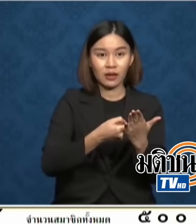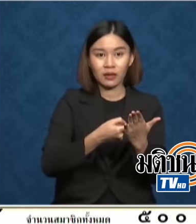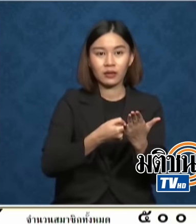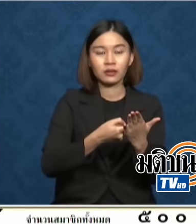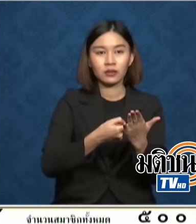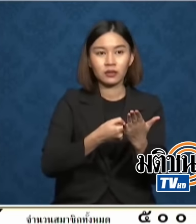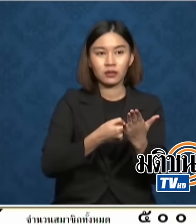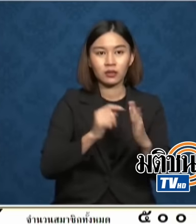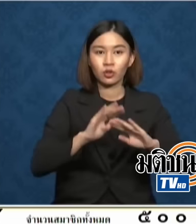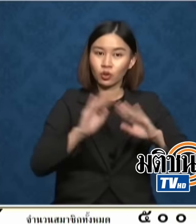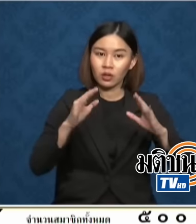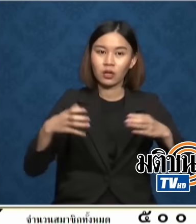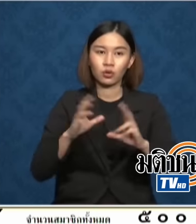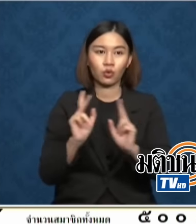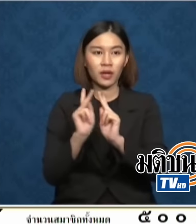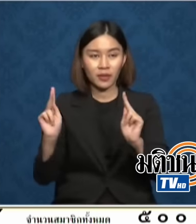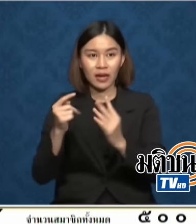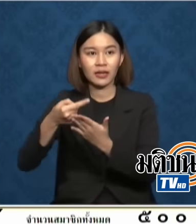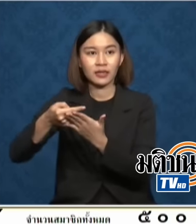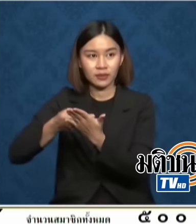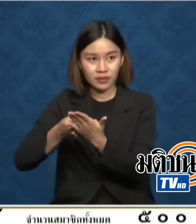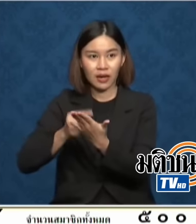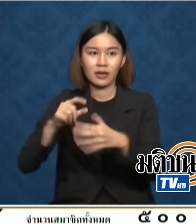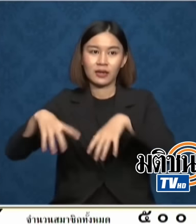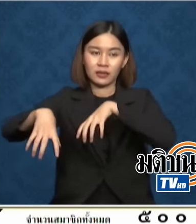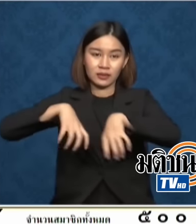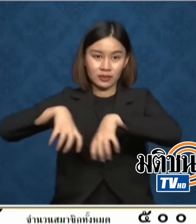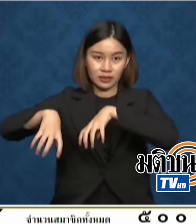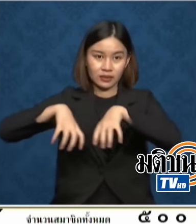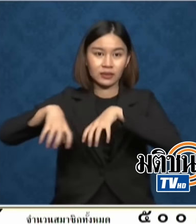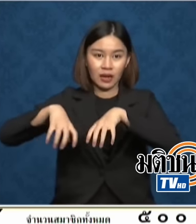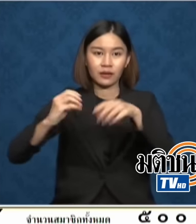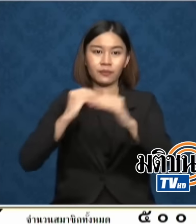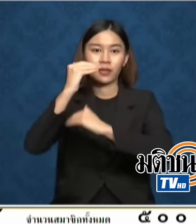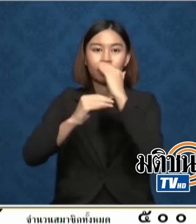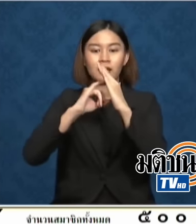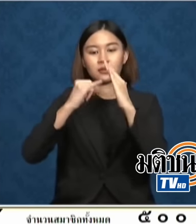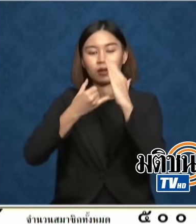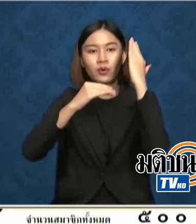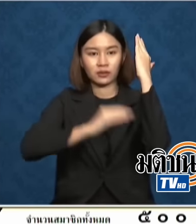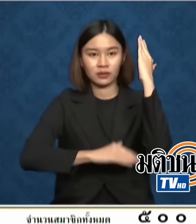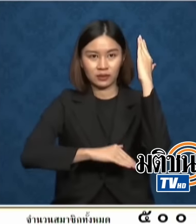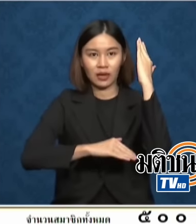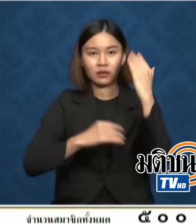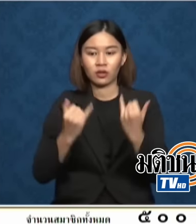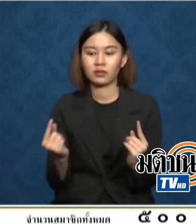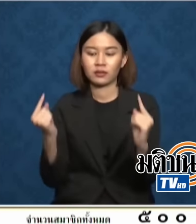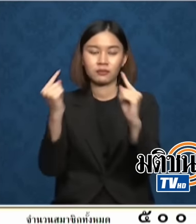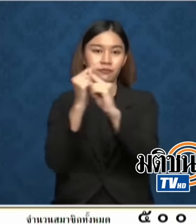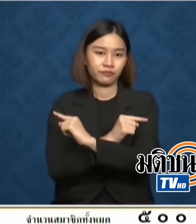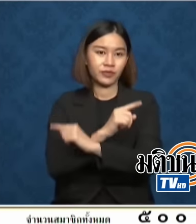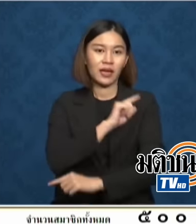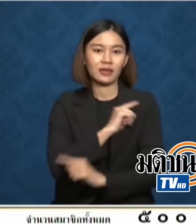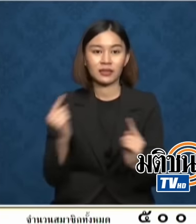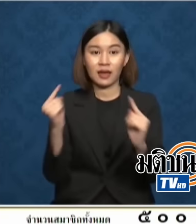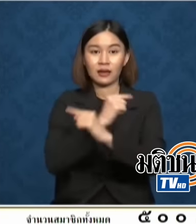ให้คณะกรรมการที่ปรึกษาการบริหารและการพัฒนาจังหวัดชายแดนภาคใต้มาทำหน้าที่แทน